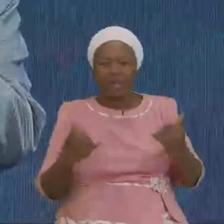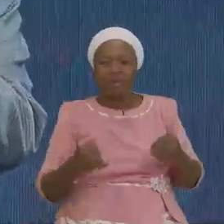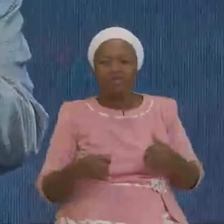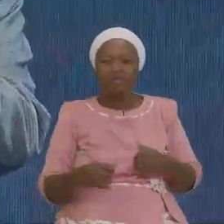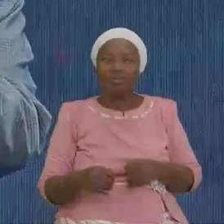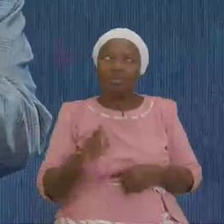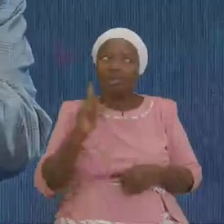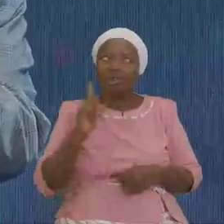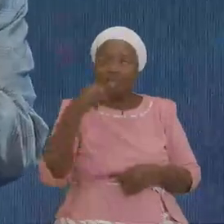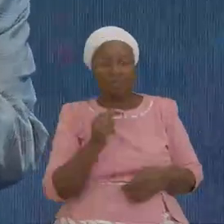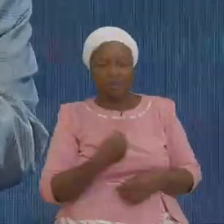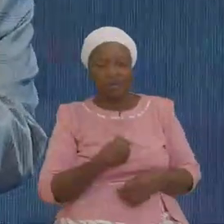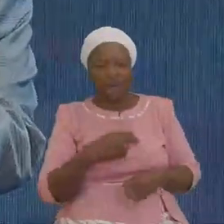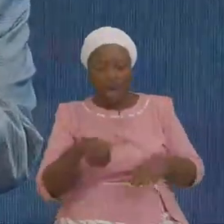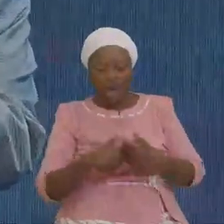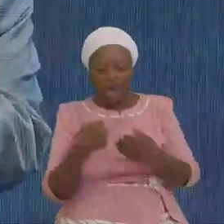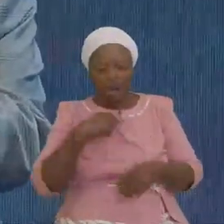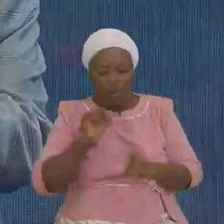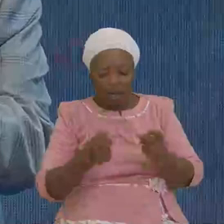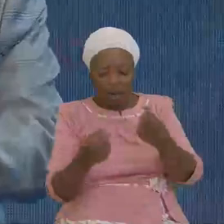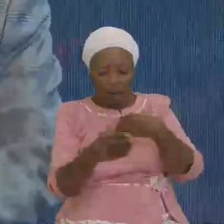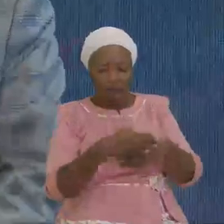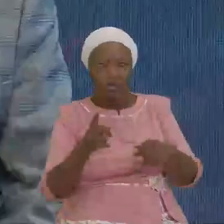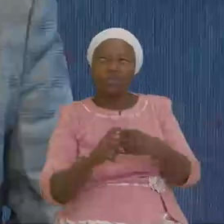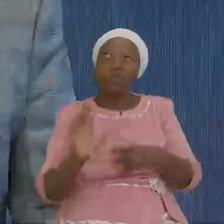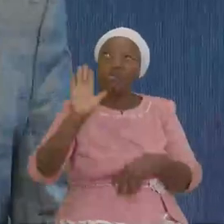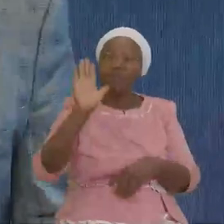d'Israël, dit le Seigneur, l'Éternel. Maintenant, il nous dit,